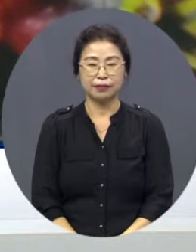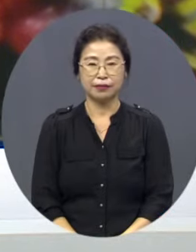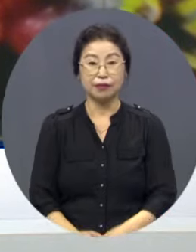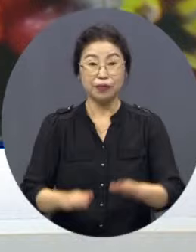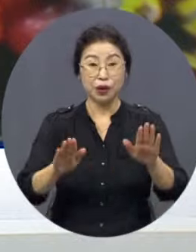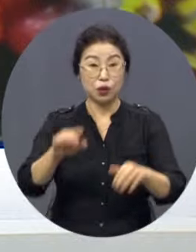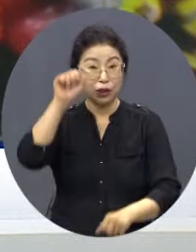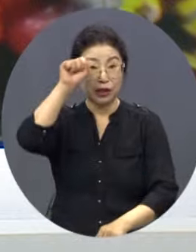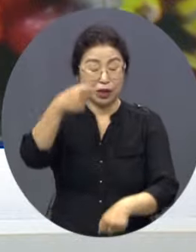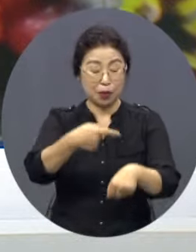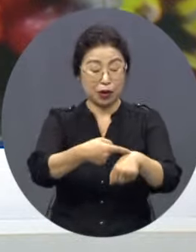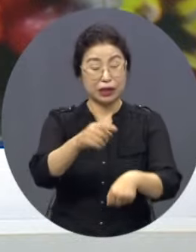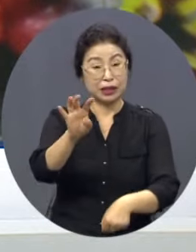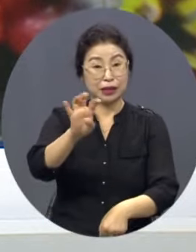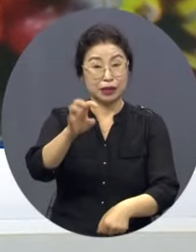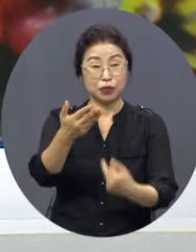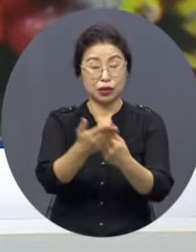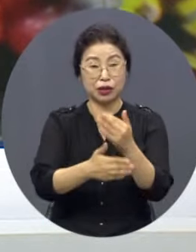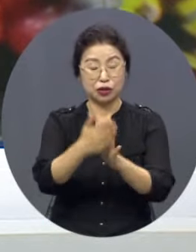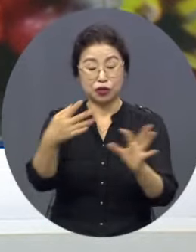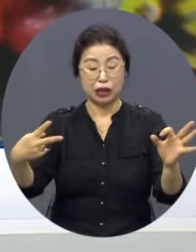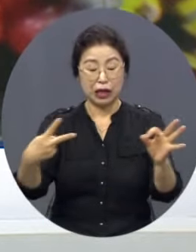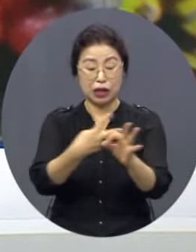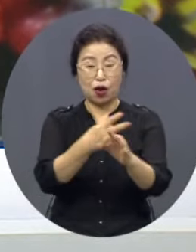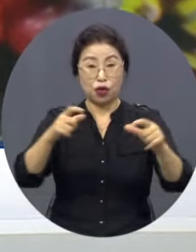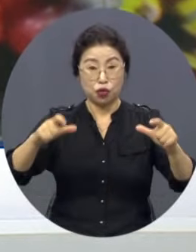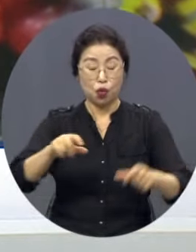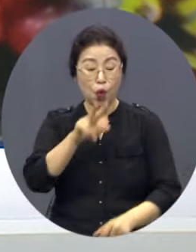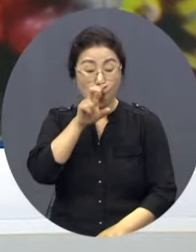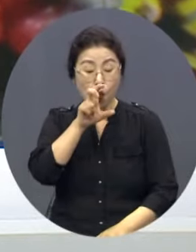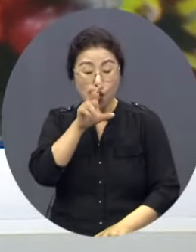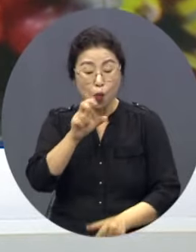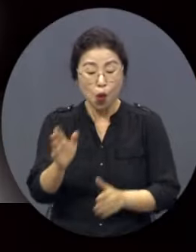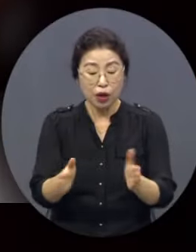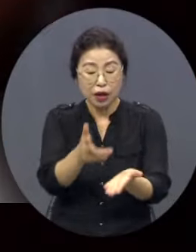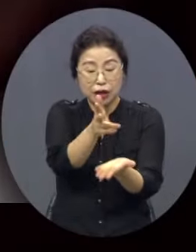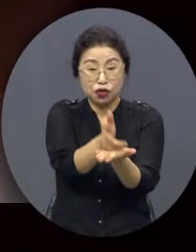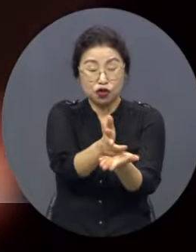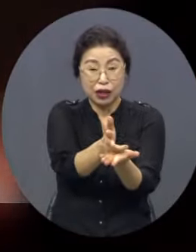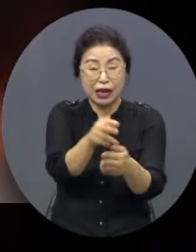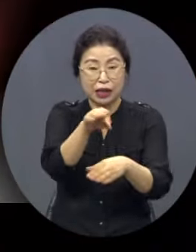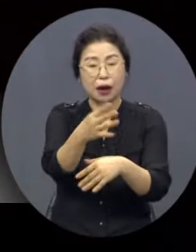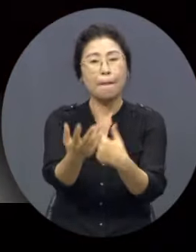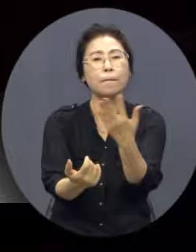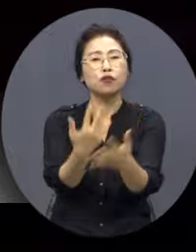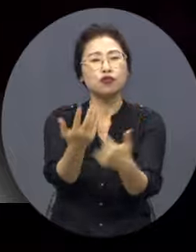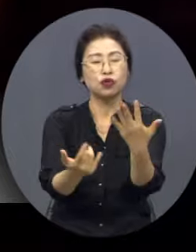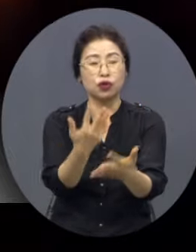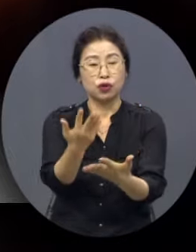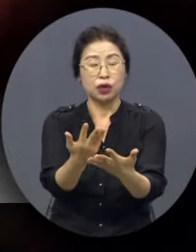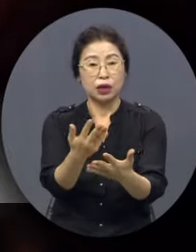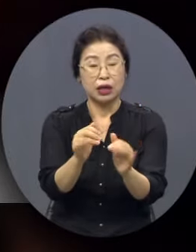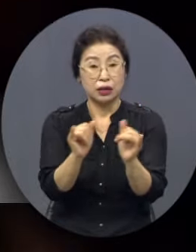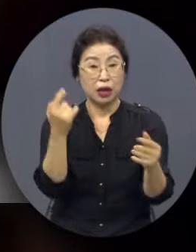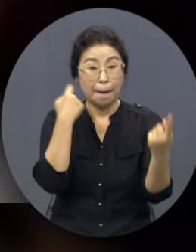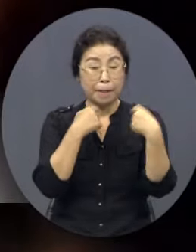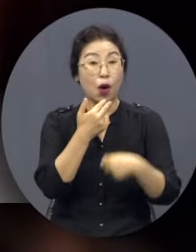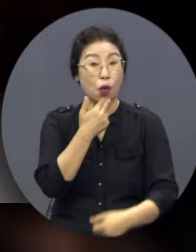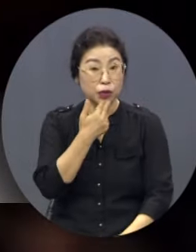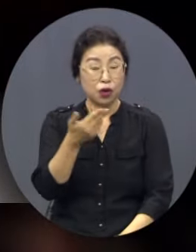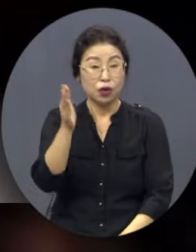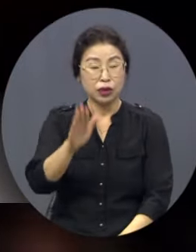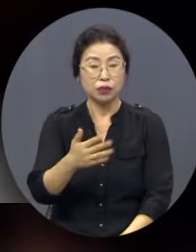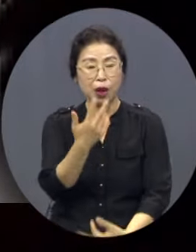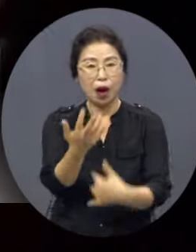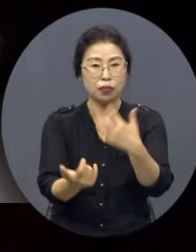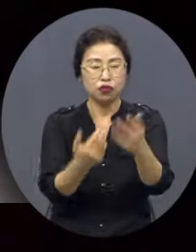오늘 새벽 1시 40분쯤 제주시 연동의 한 골목길에 주차된 승용차에 불이 났습니다. 인명피해는 없었지만